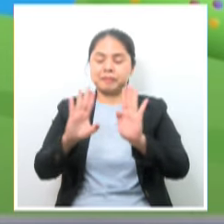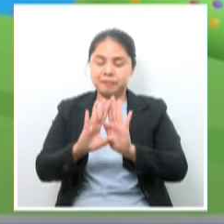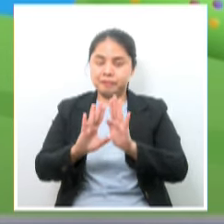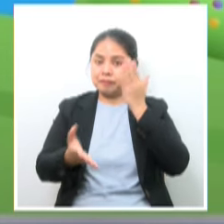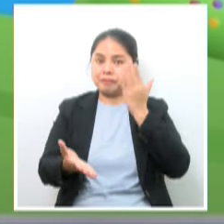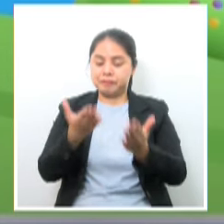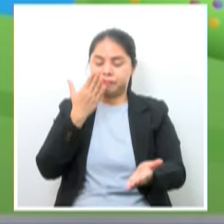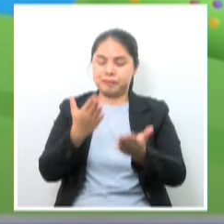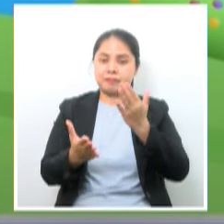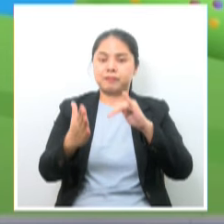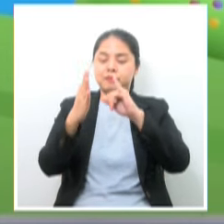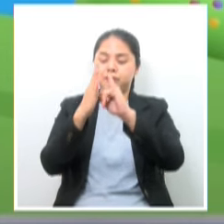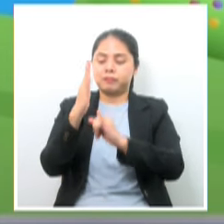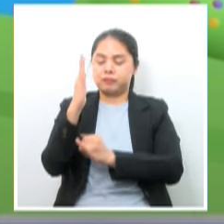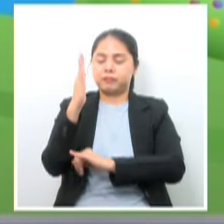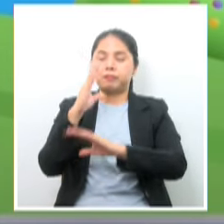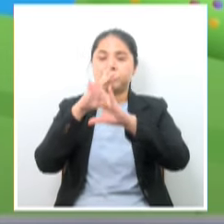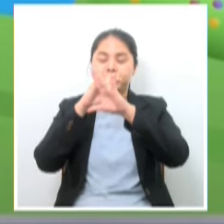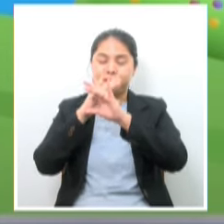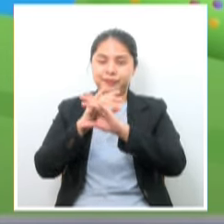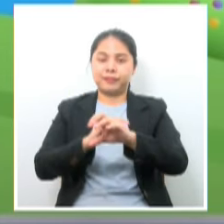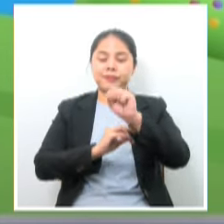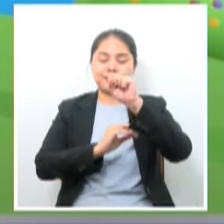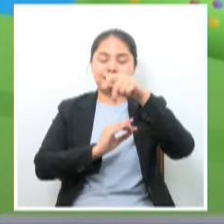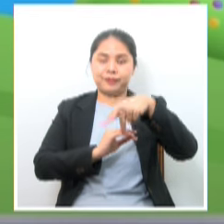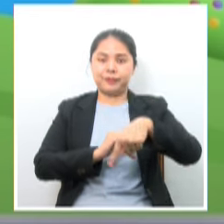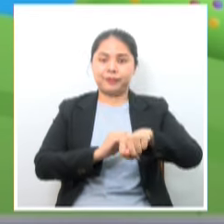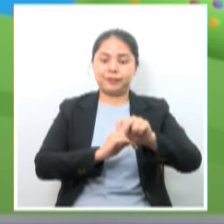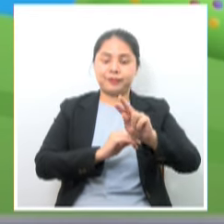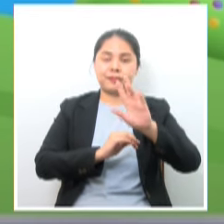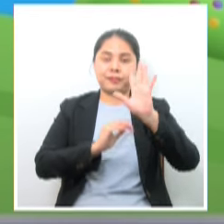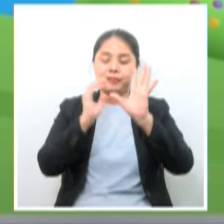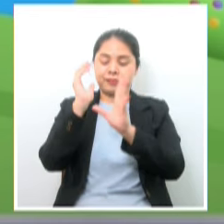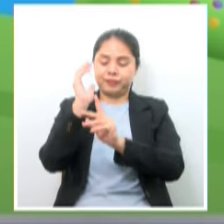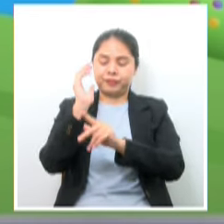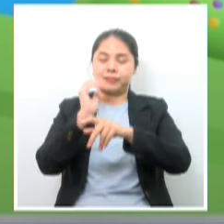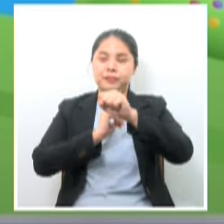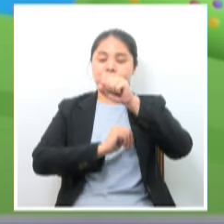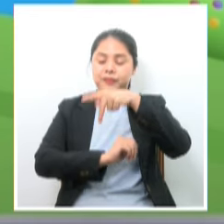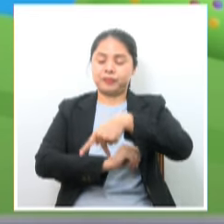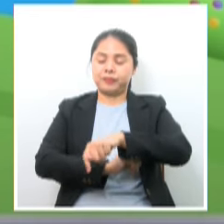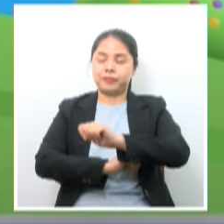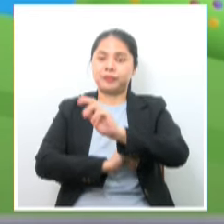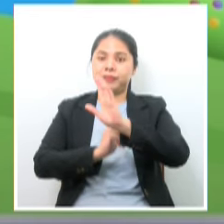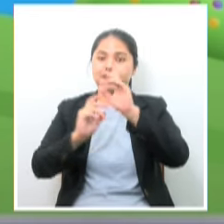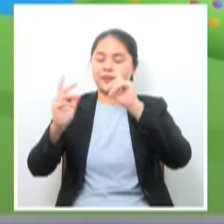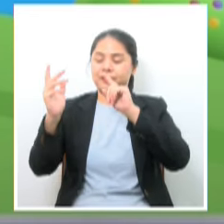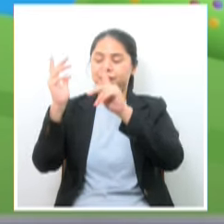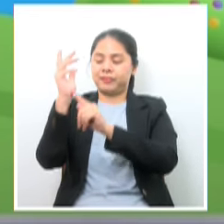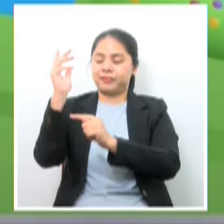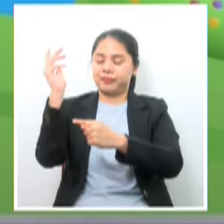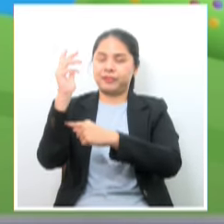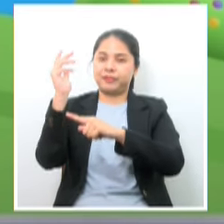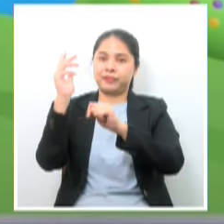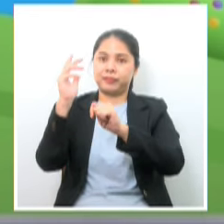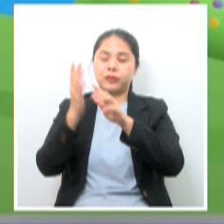ในพื้นที่จังหวัดระยองทั้งสพม.ชลบุรีระยองแล้วก็สปป.ตราดนะครับช่วยติดตามสปป.ระย